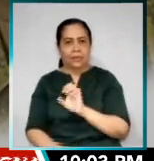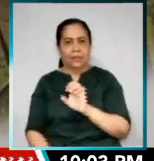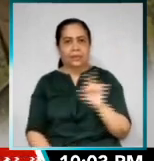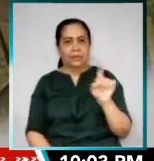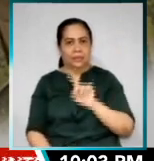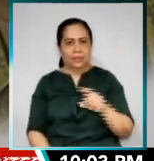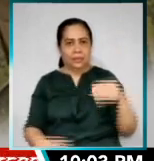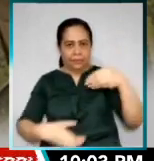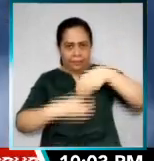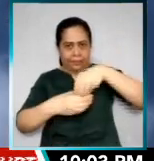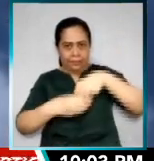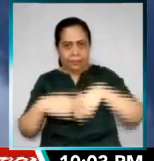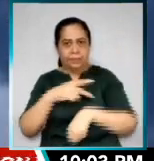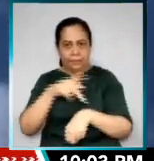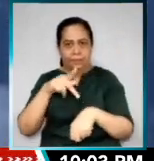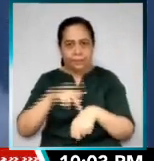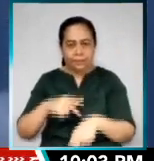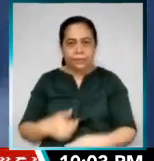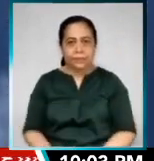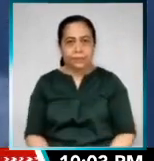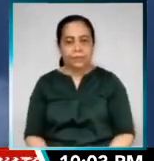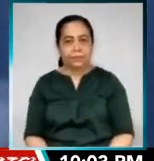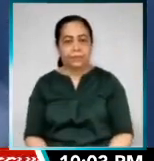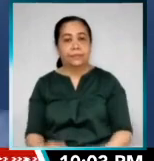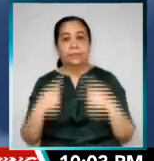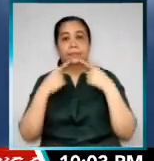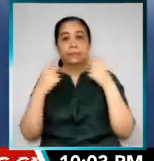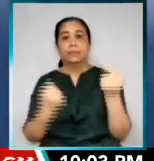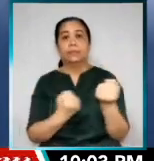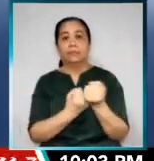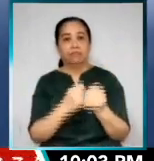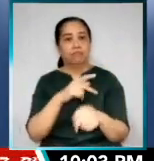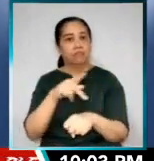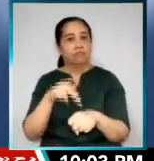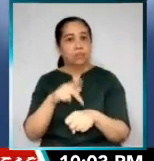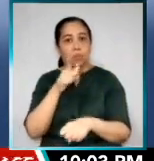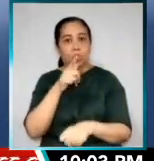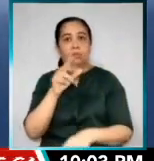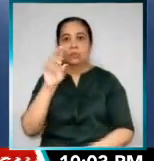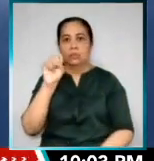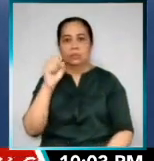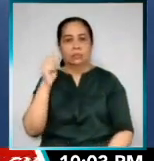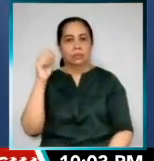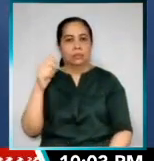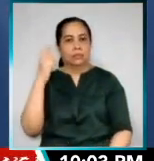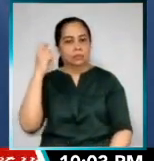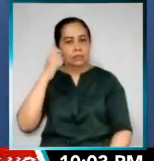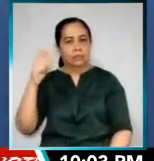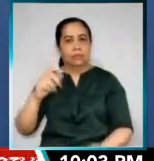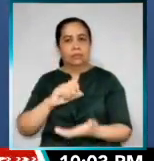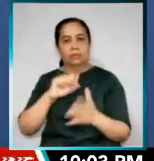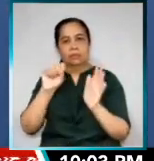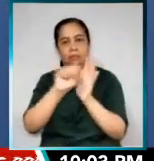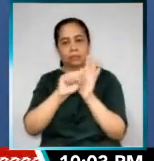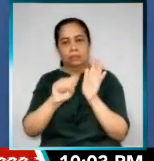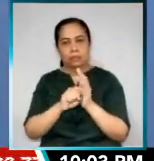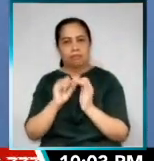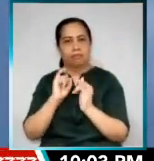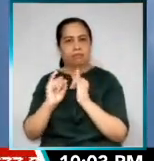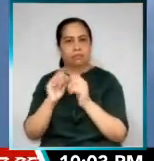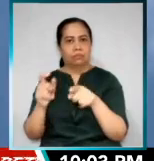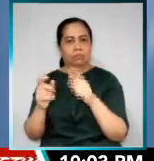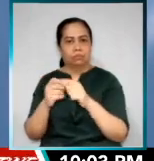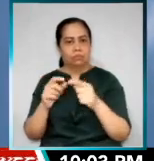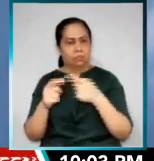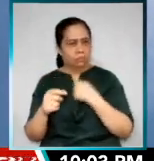Zone ng Pilipinas. Nagpahayag ng suporta sa Pilipinas ang U.S. Secretary of State sa report ng pananatili ng mga Chinese vessel